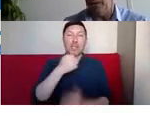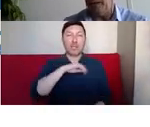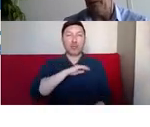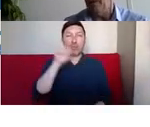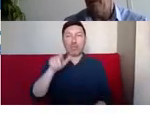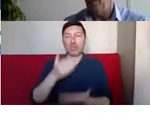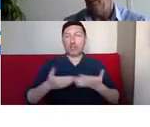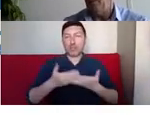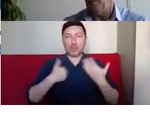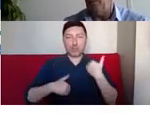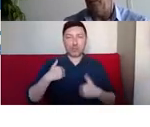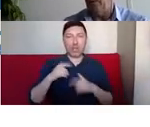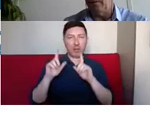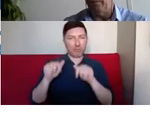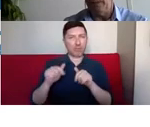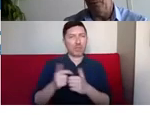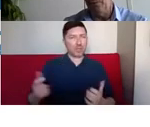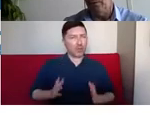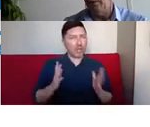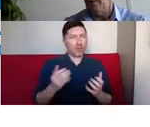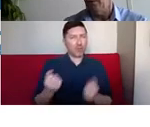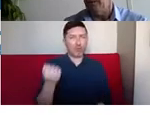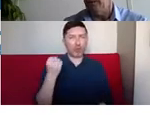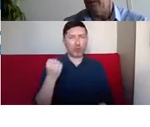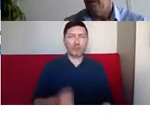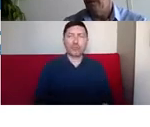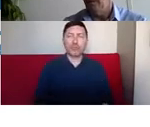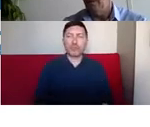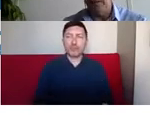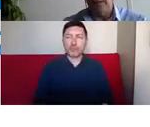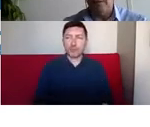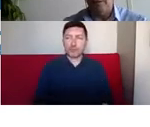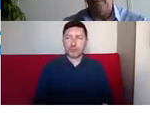situation de handicap. Donc, bien sûr,